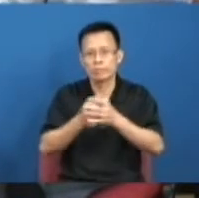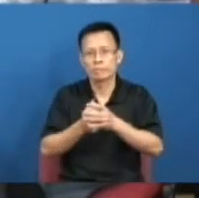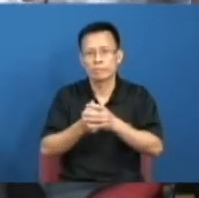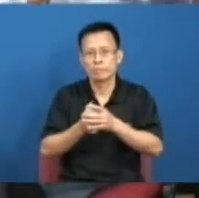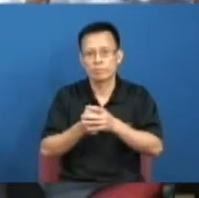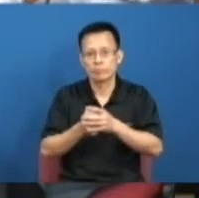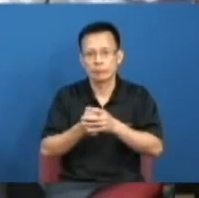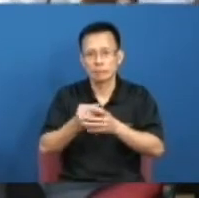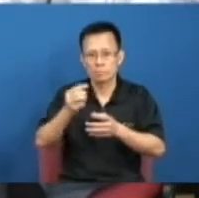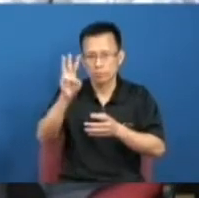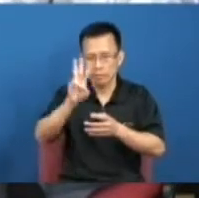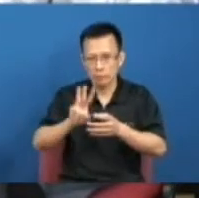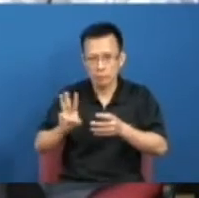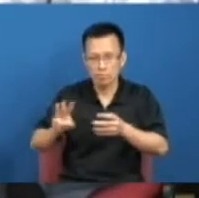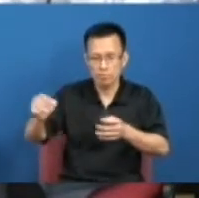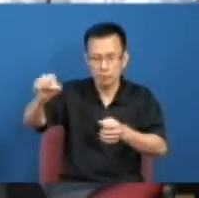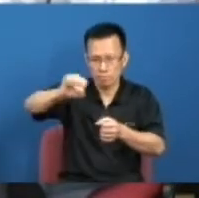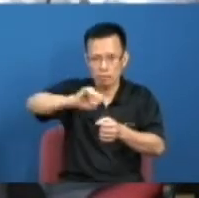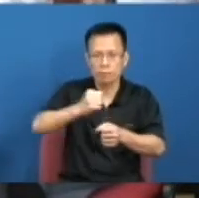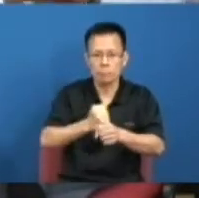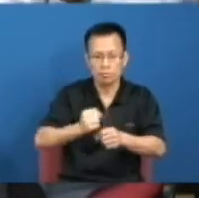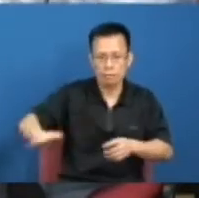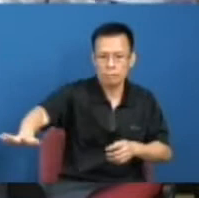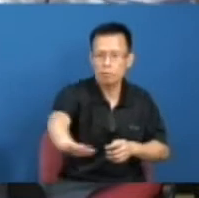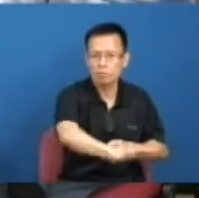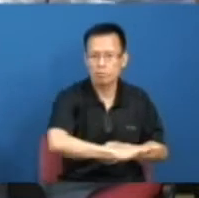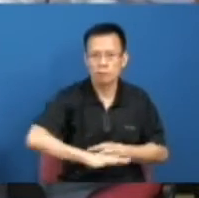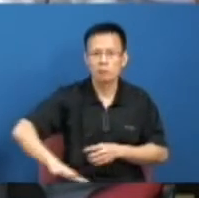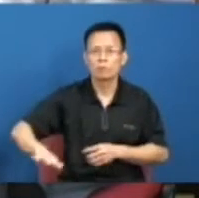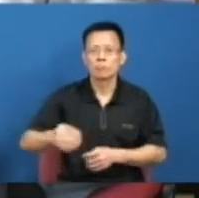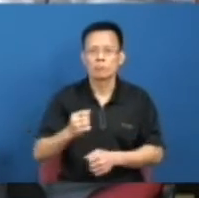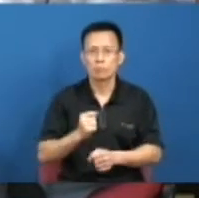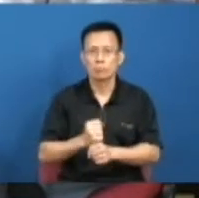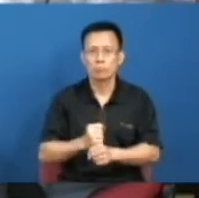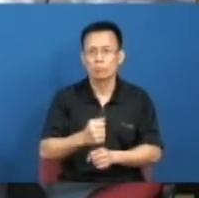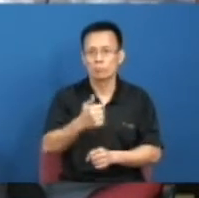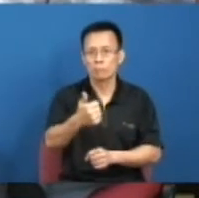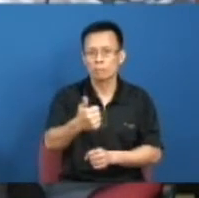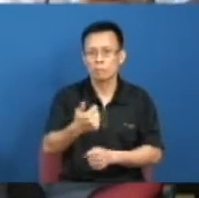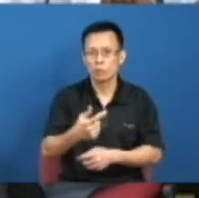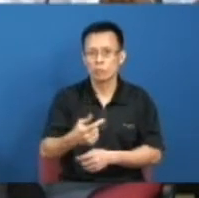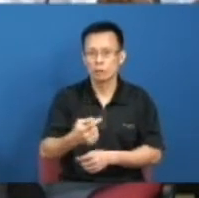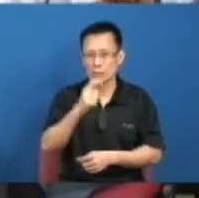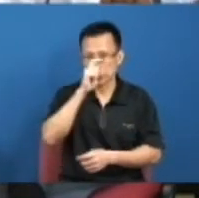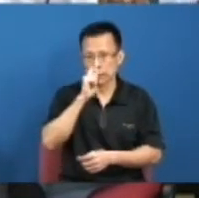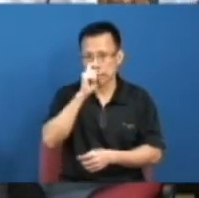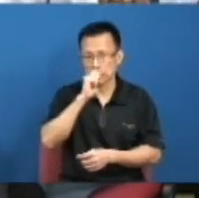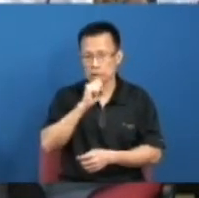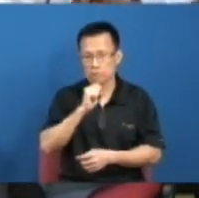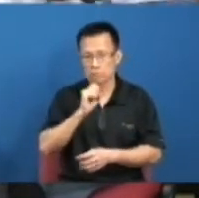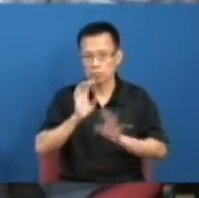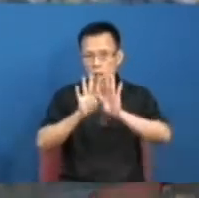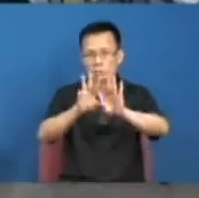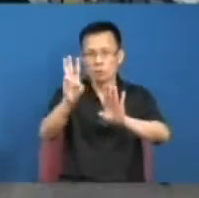每一個角落都容易做， 嗯， 啊，而嗰個用一支膠狀嘅防水物料咧，